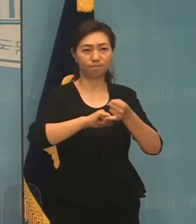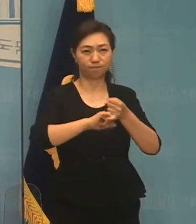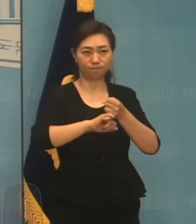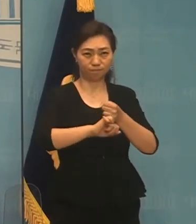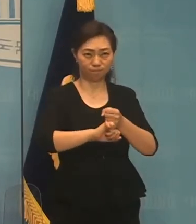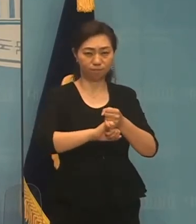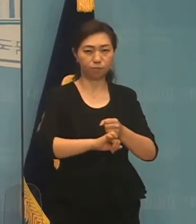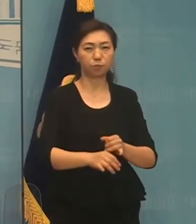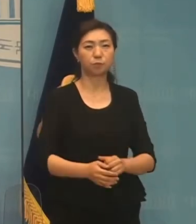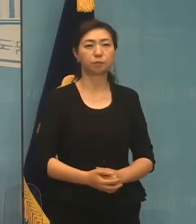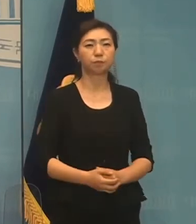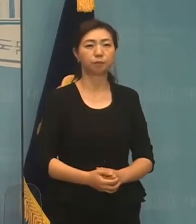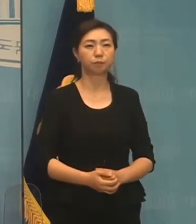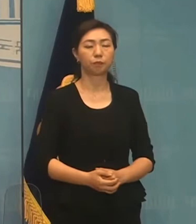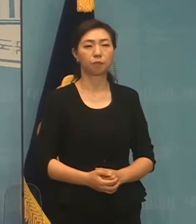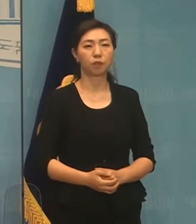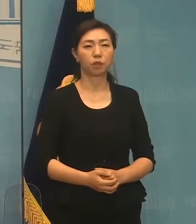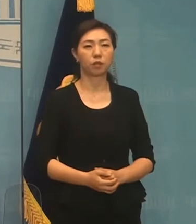사람을